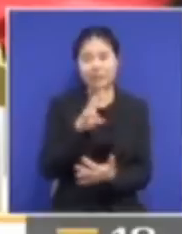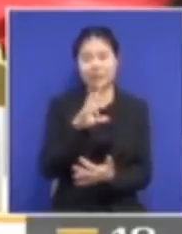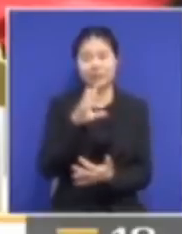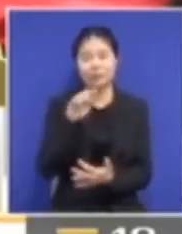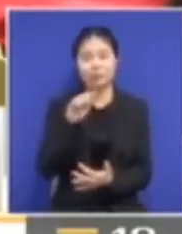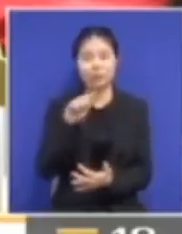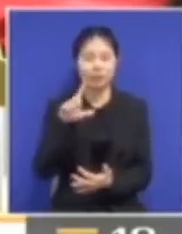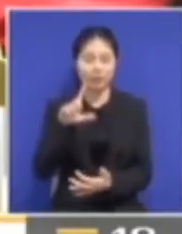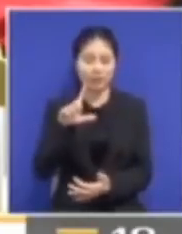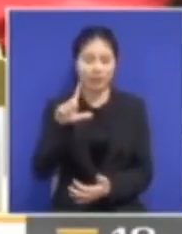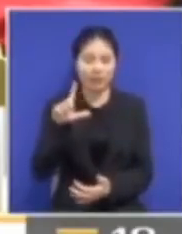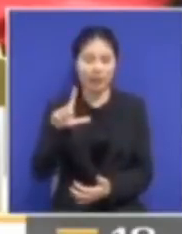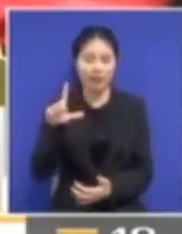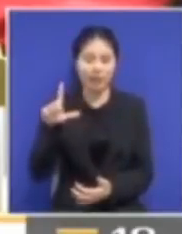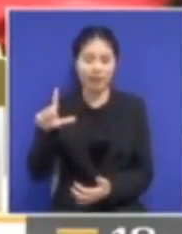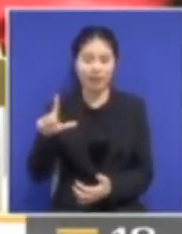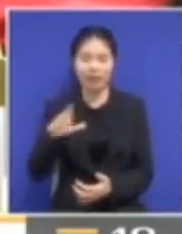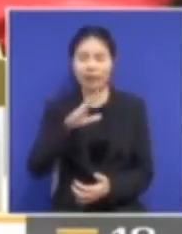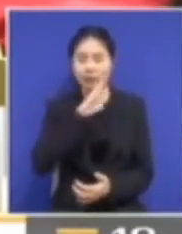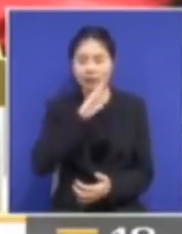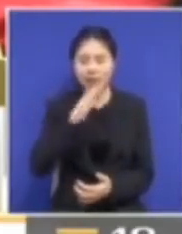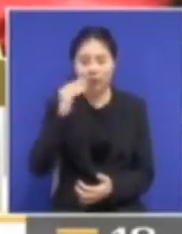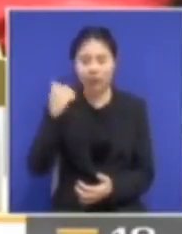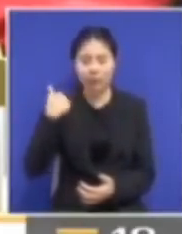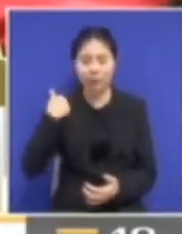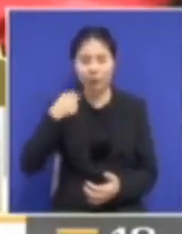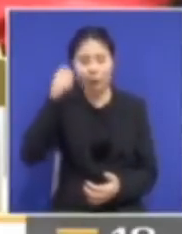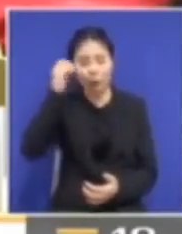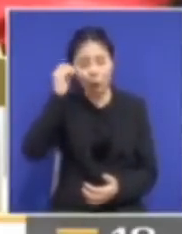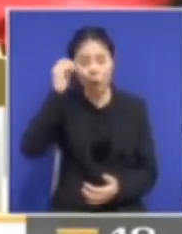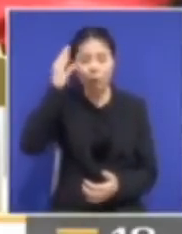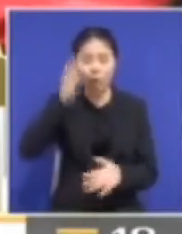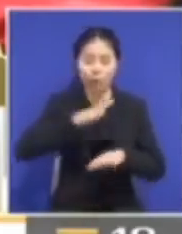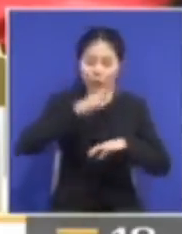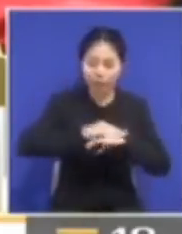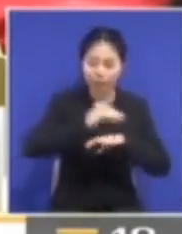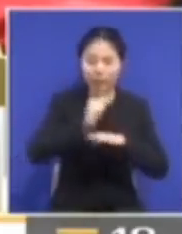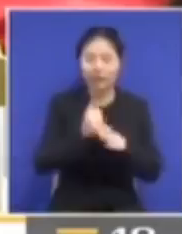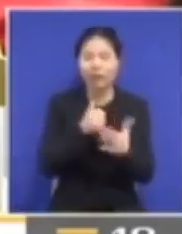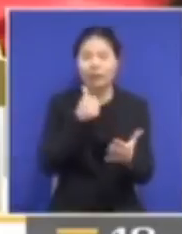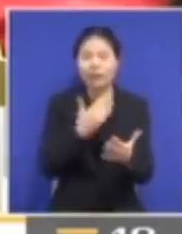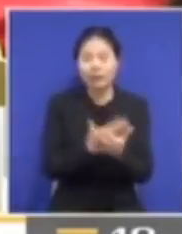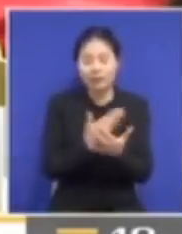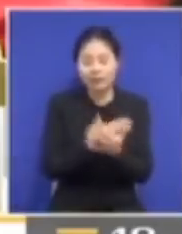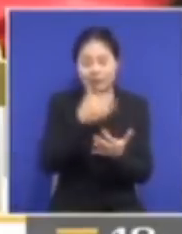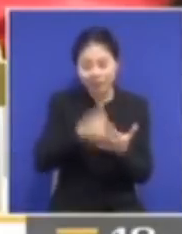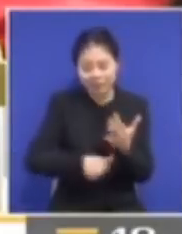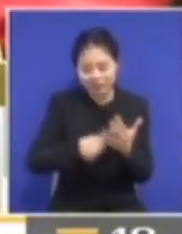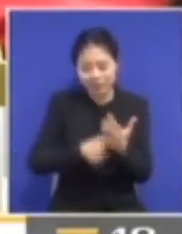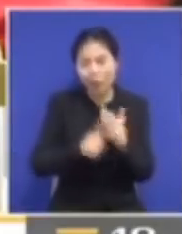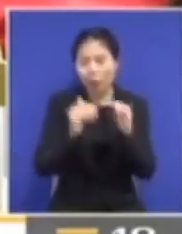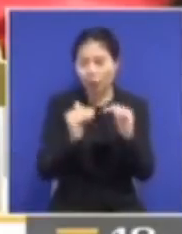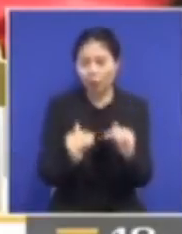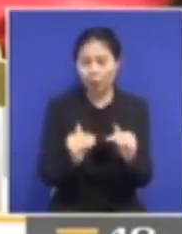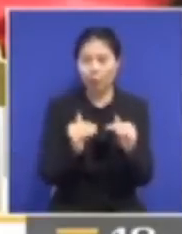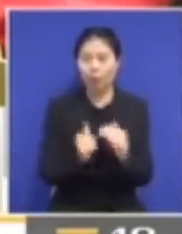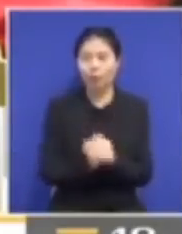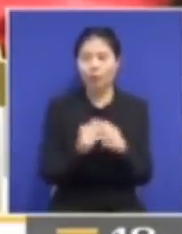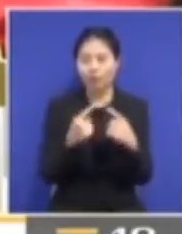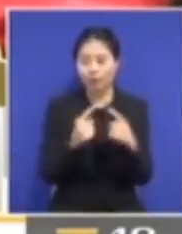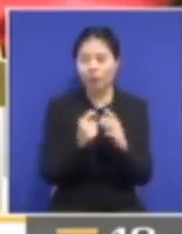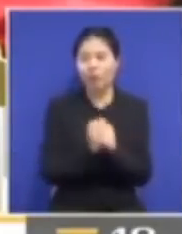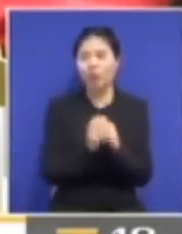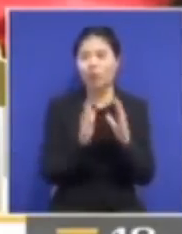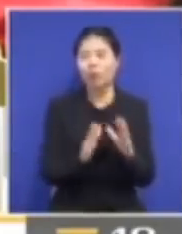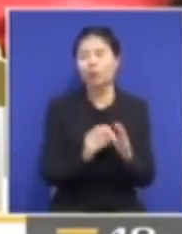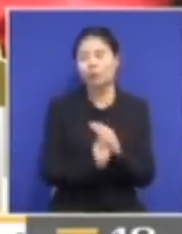ถ้ามีความรู้ความสามารถนี่มันต้องลดลงนะครับคนจนเพิ่มจาก 11.5 เป็น